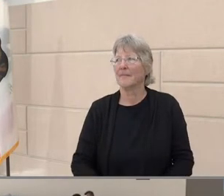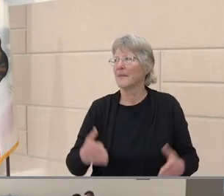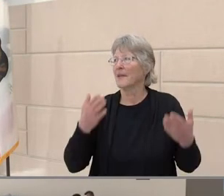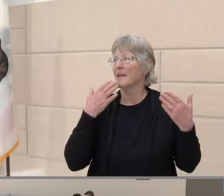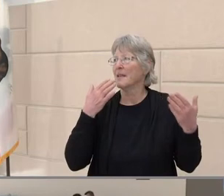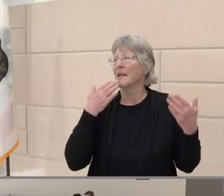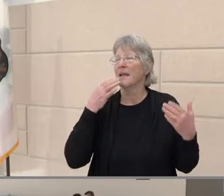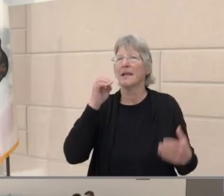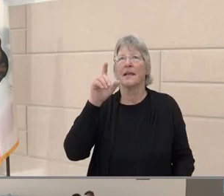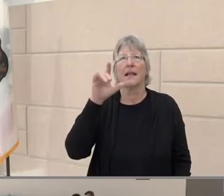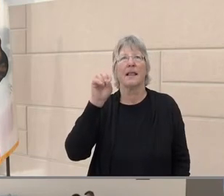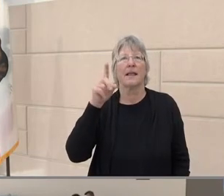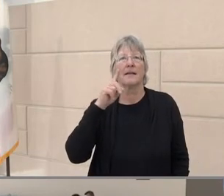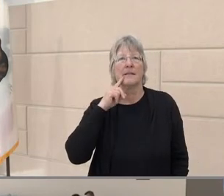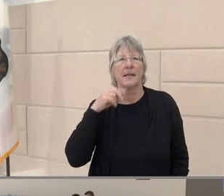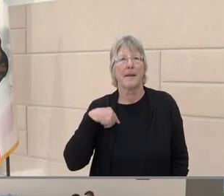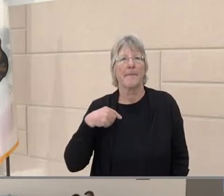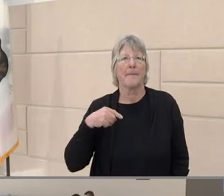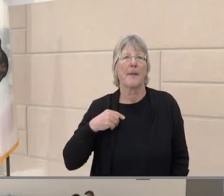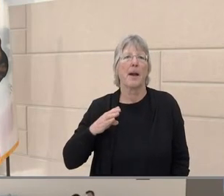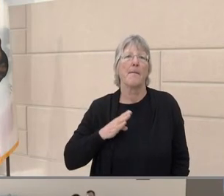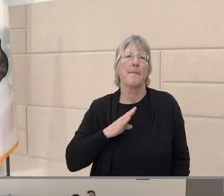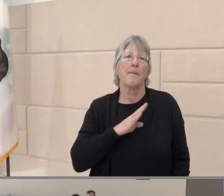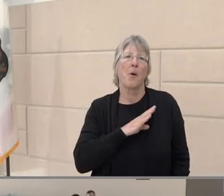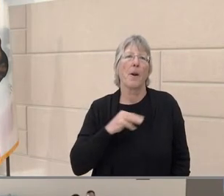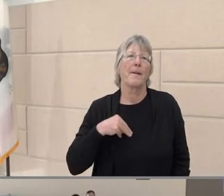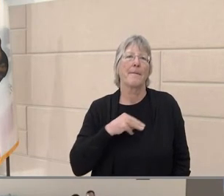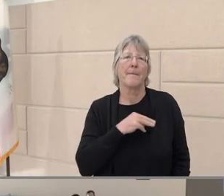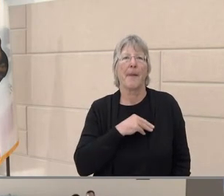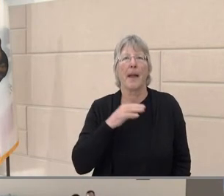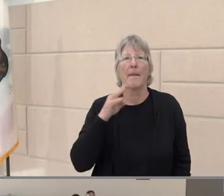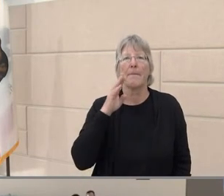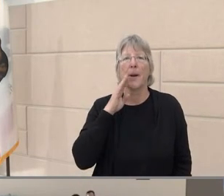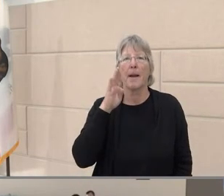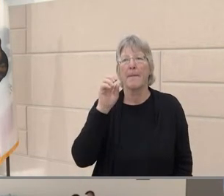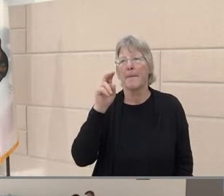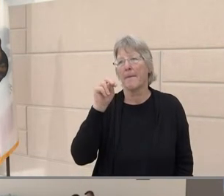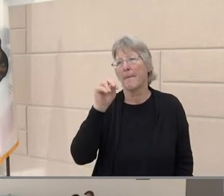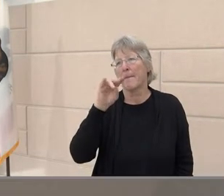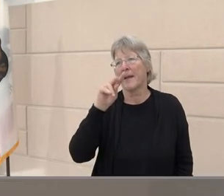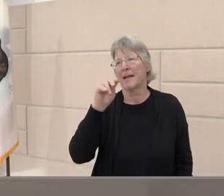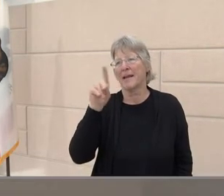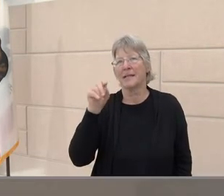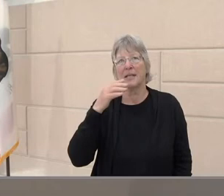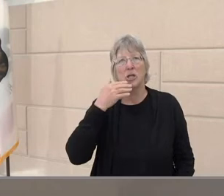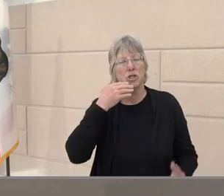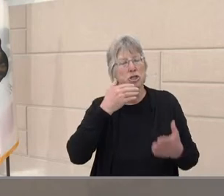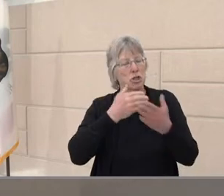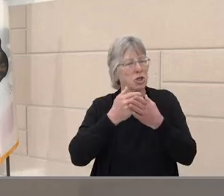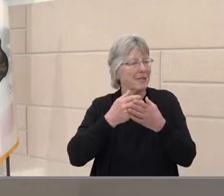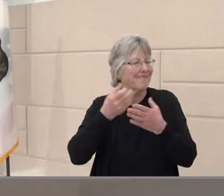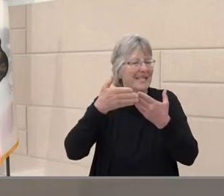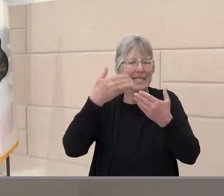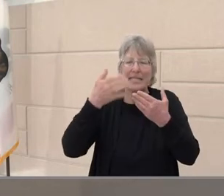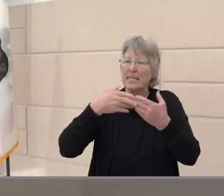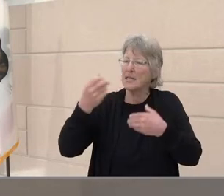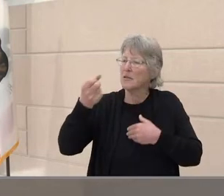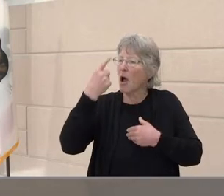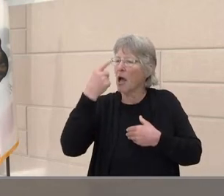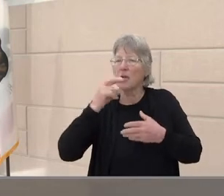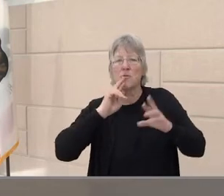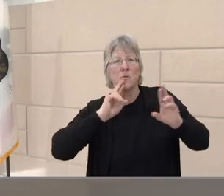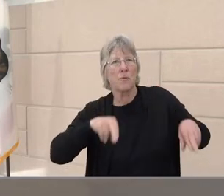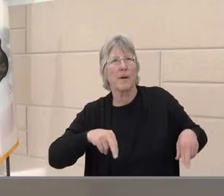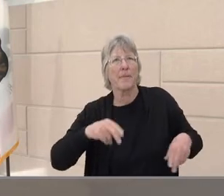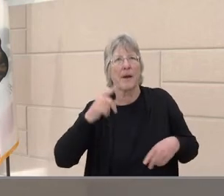ส้มออกกุนเนี่ยใส่อลิสอันนี้คือโลกวันมันนิเทสก็ทานนี่คือระบายกามวยดองเงย